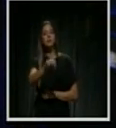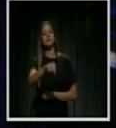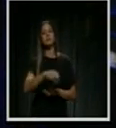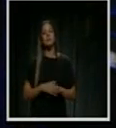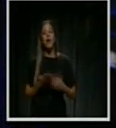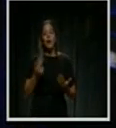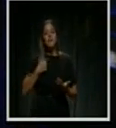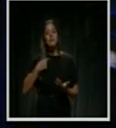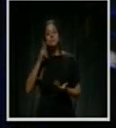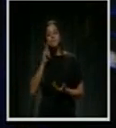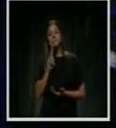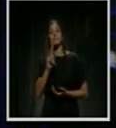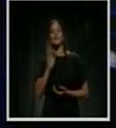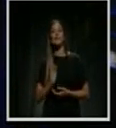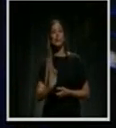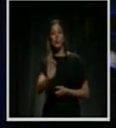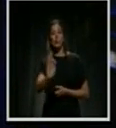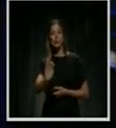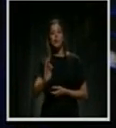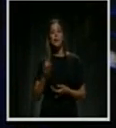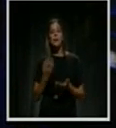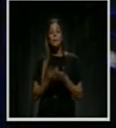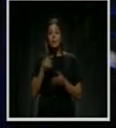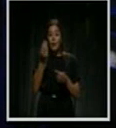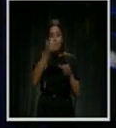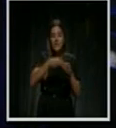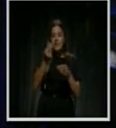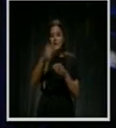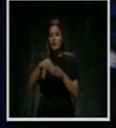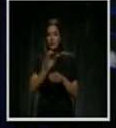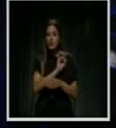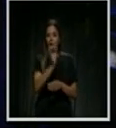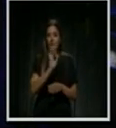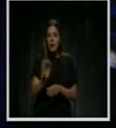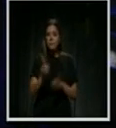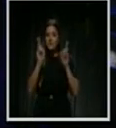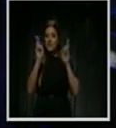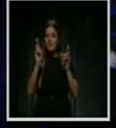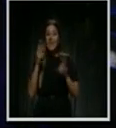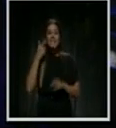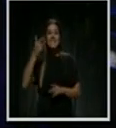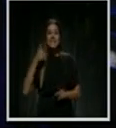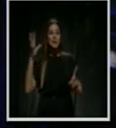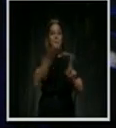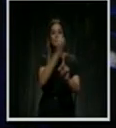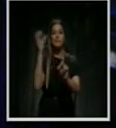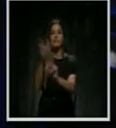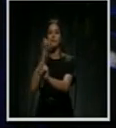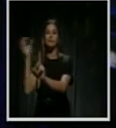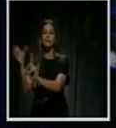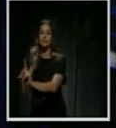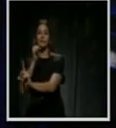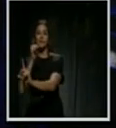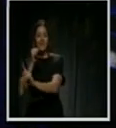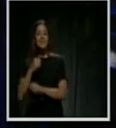dawk l-opportunitajiet li qed joħolqu dal-investimenti ġodda jaħtfuhom kollha żgħażagħ tagħna, dawn il-karrieri li rridu jinħatfu